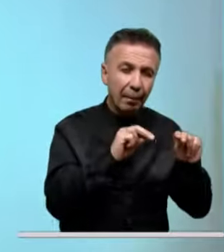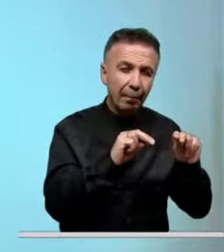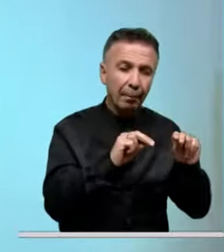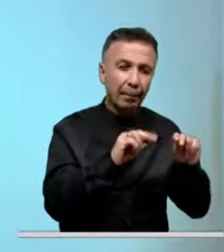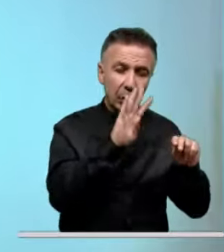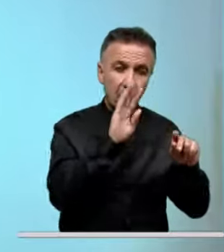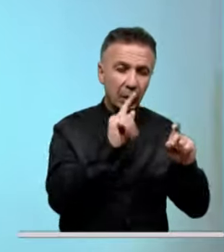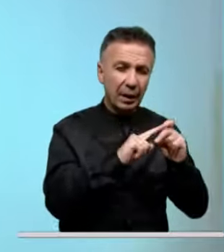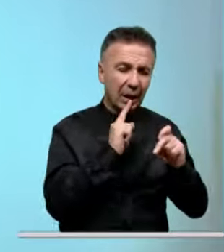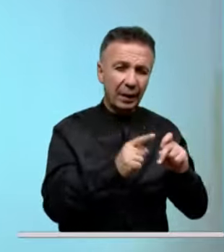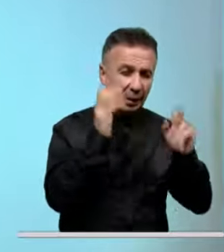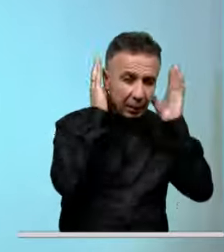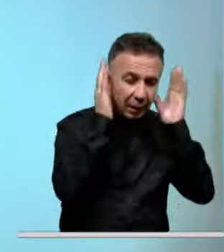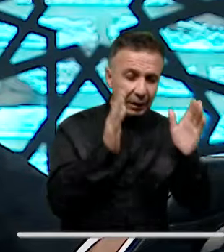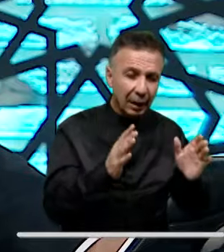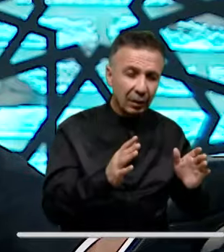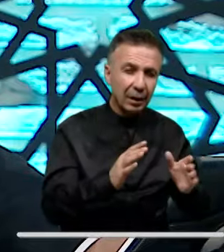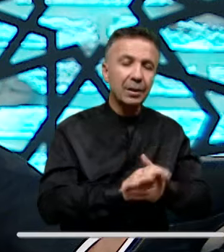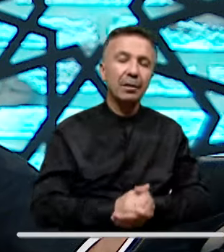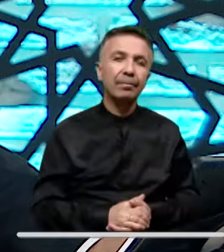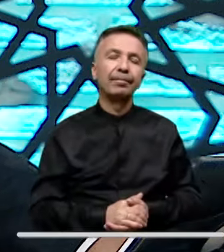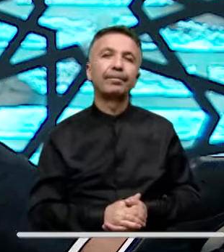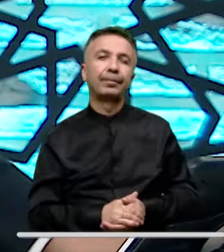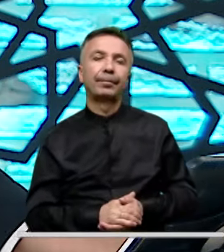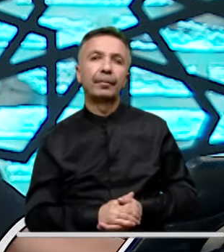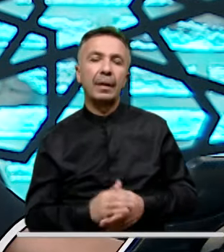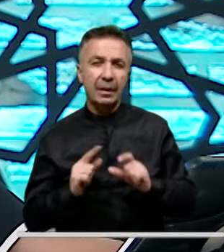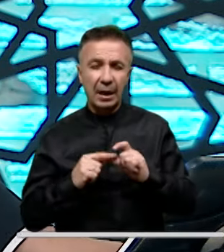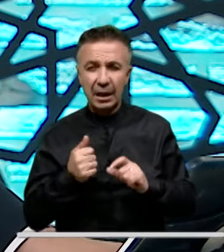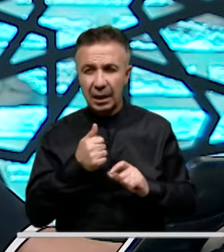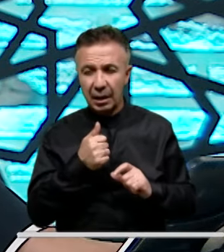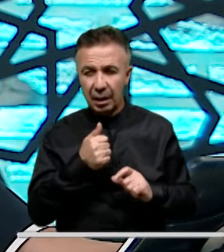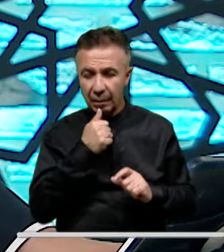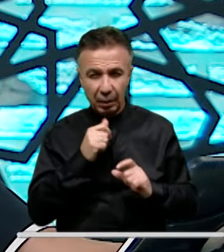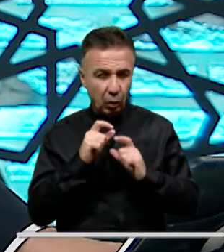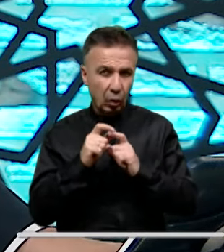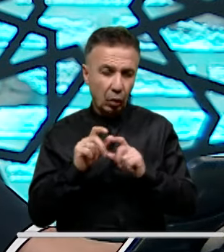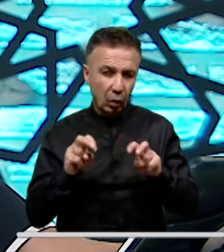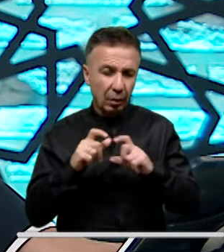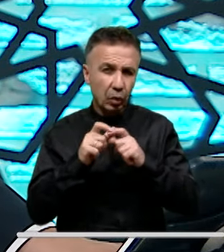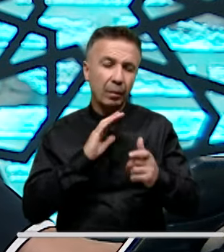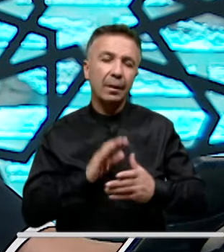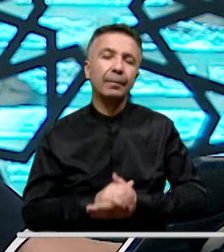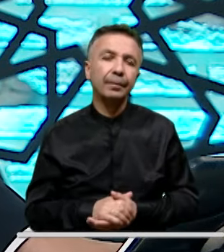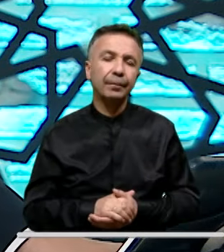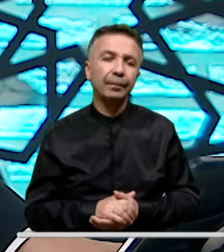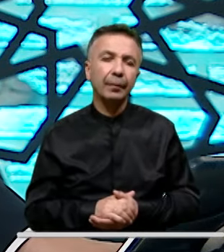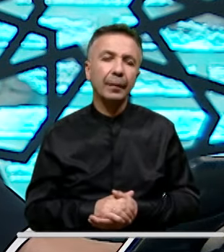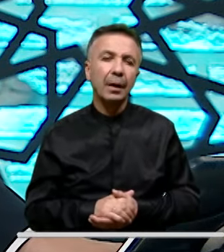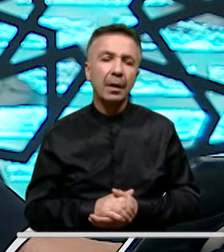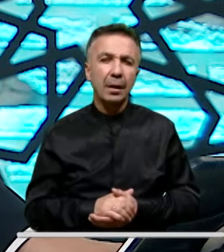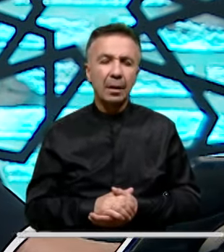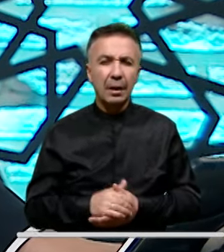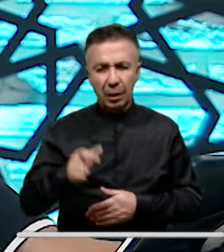yani dört rekat olarak kaza edecek. Peki efendim. Sadi Bey de bu konuyla alakalı böyle değişik bir soru sormuş. Şehirler arası